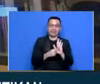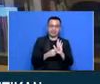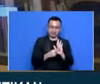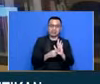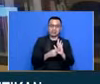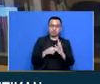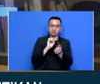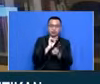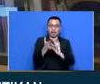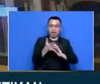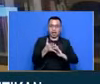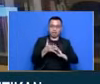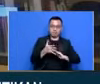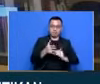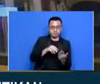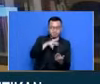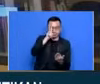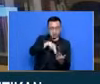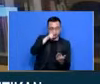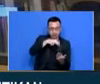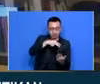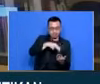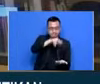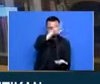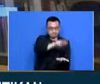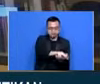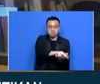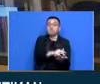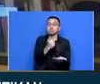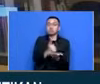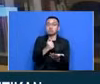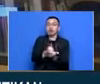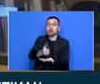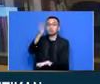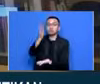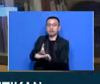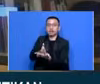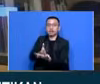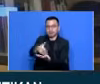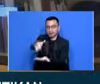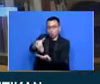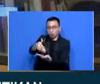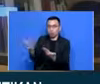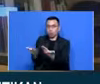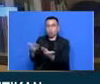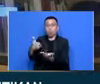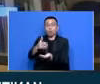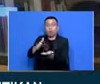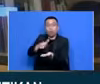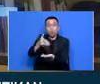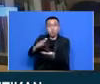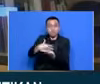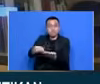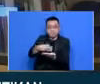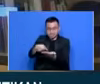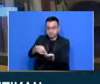e salinan putusan itu eh salah satu yang menjadi hal yang berat karena eh seharusnya harus